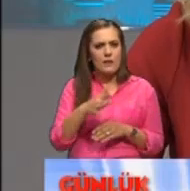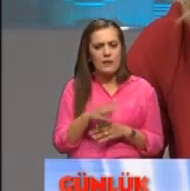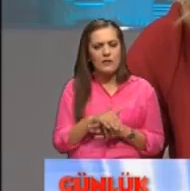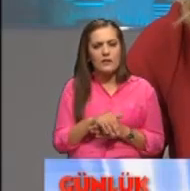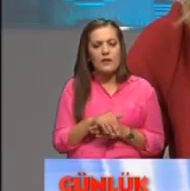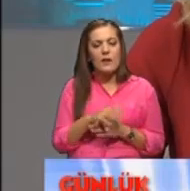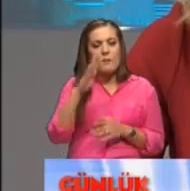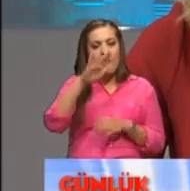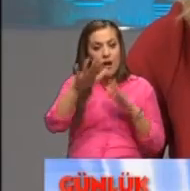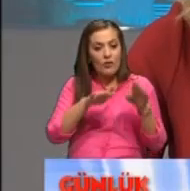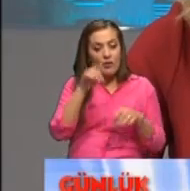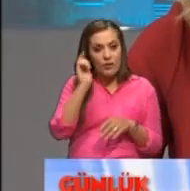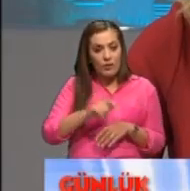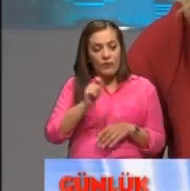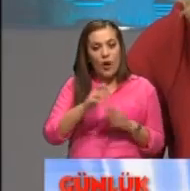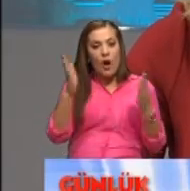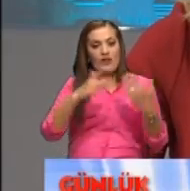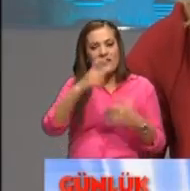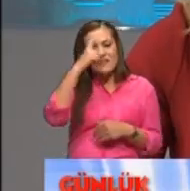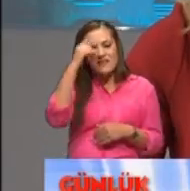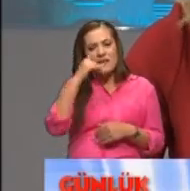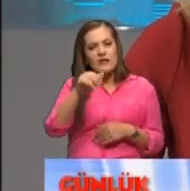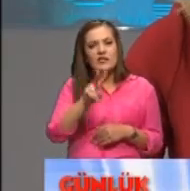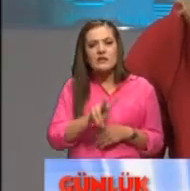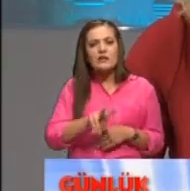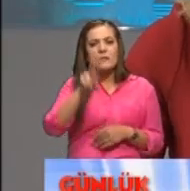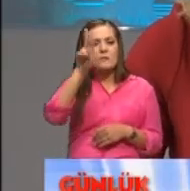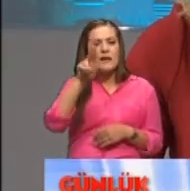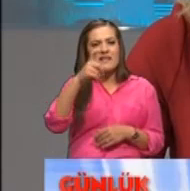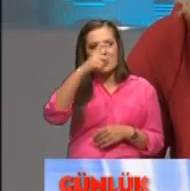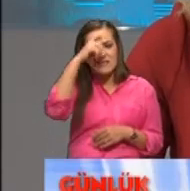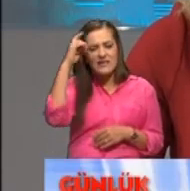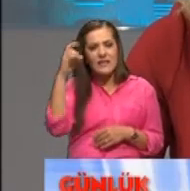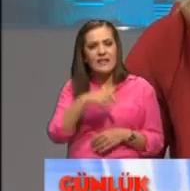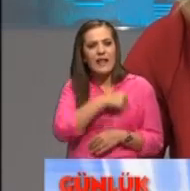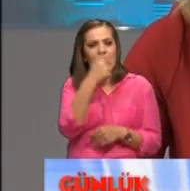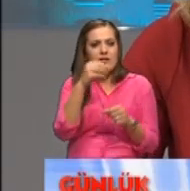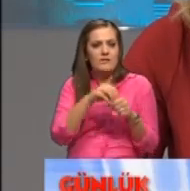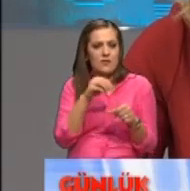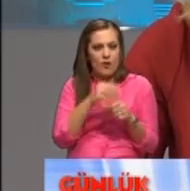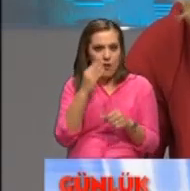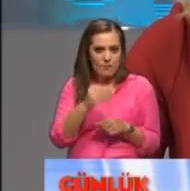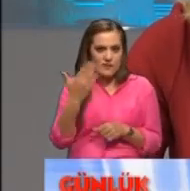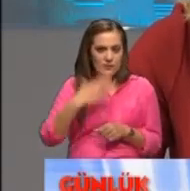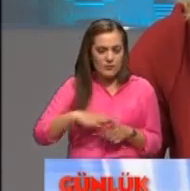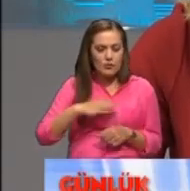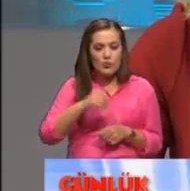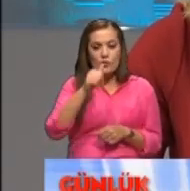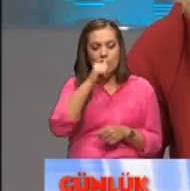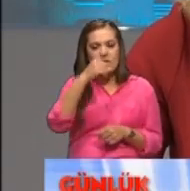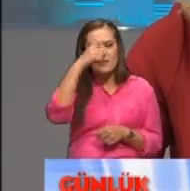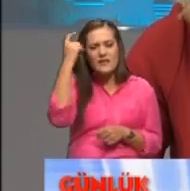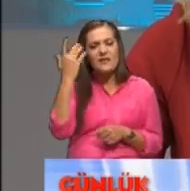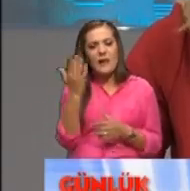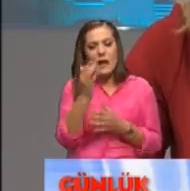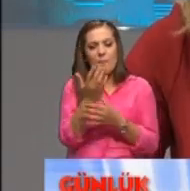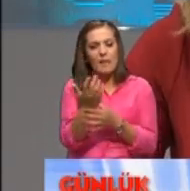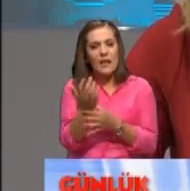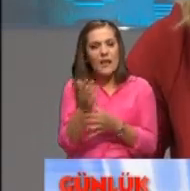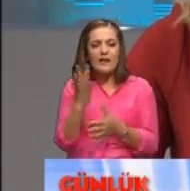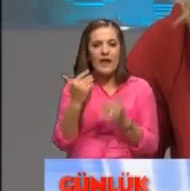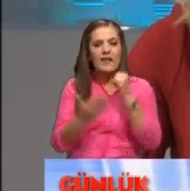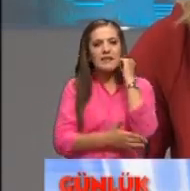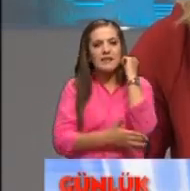yaptırabilirsiniz. Banyo yaptırırken oda ısısının yaklaşık 27 santigrat derece kadar olmasını istiyoruz. Suyun ısısı ya bileğinizde